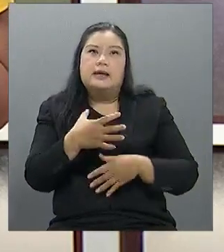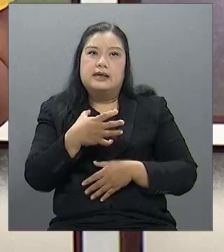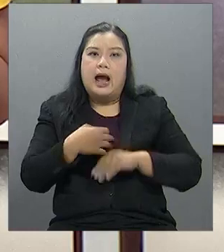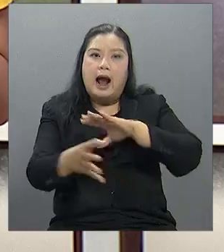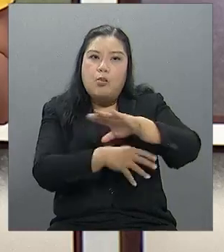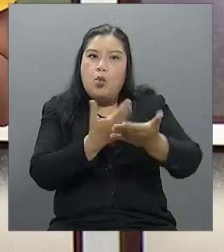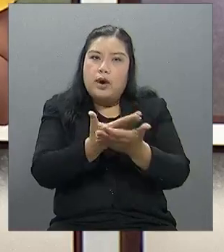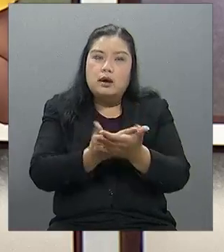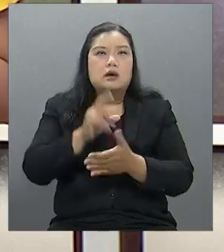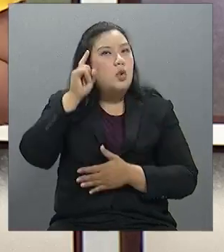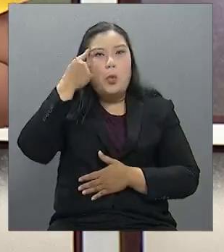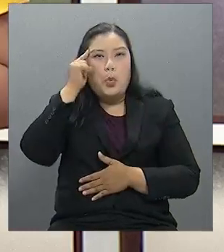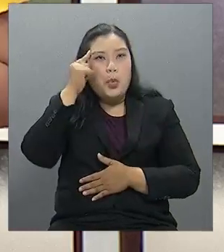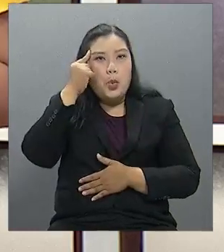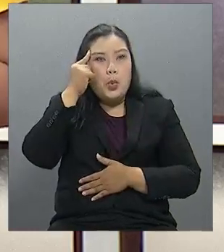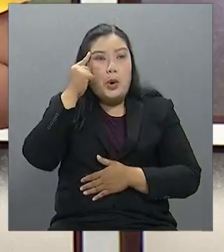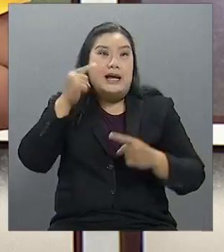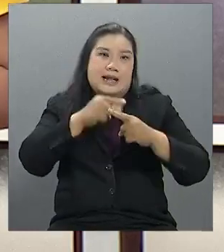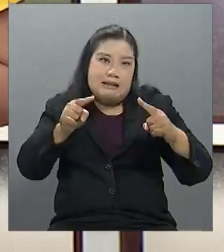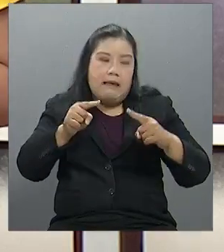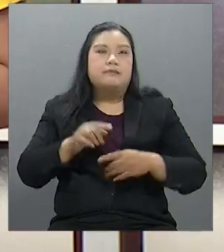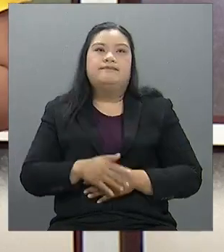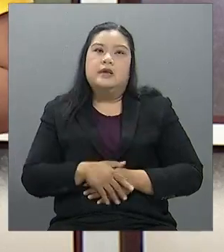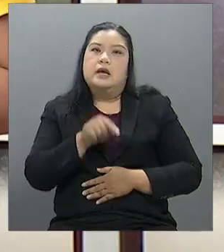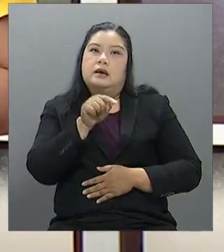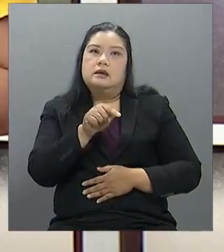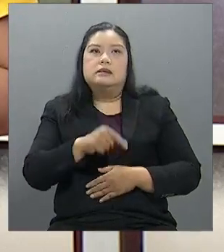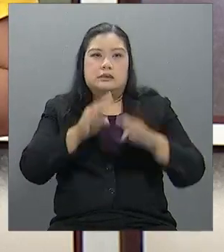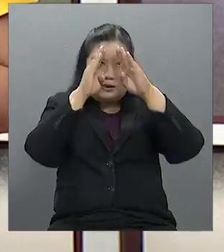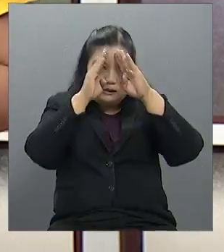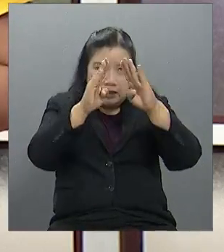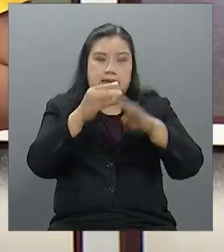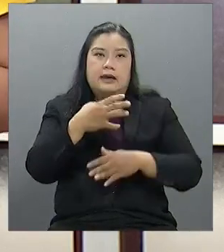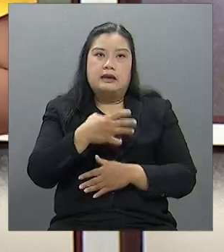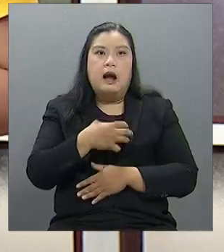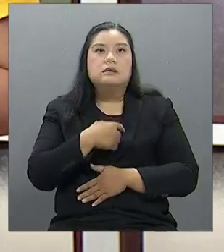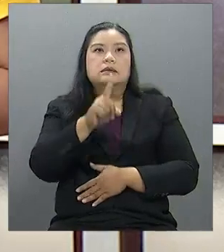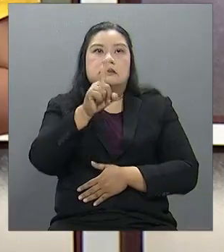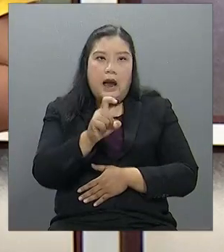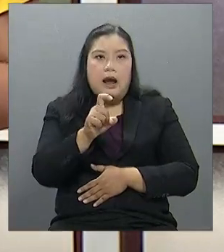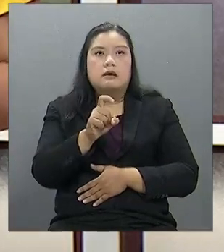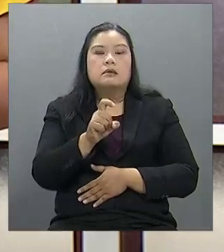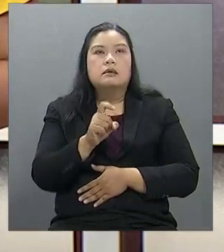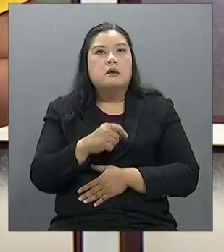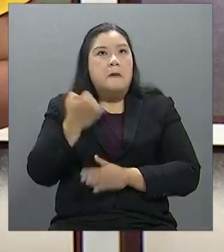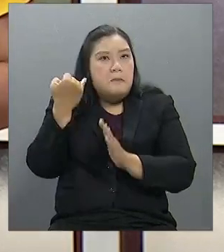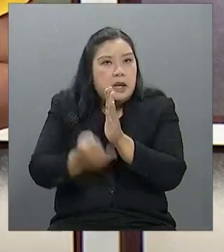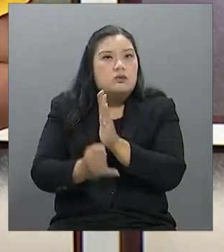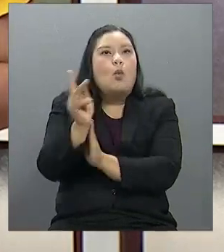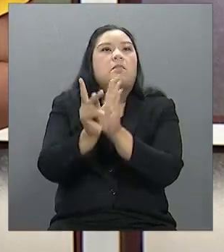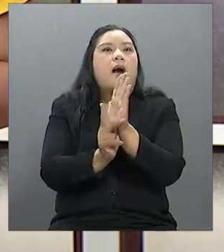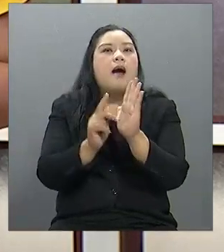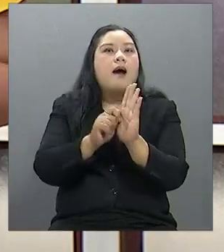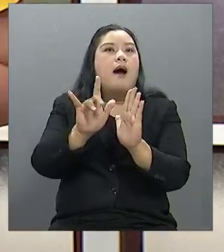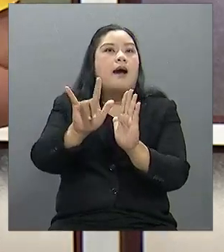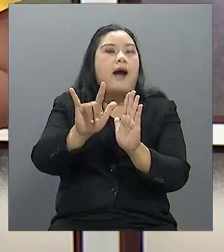รต่างๆแต่ทั้งหมดนี้เนี่ยนะคะเจตนาฆ่าได้เลยนะคะเนี่ยเป็นคดีอาญาเลยนะคะแล้วเราก็เคยอ่านข่าวเ